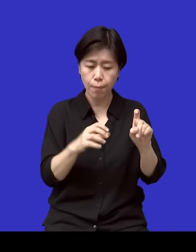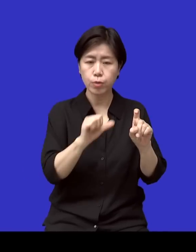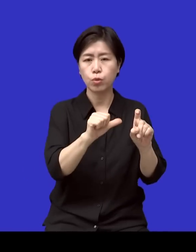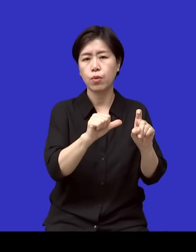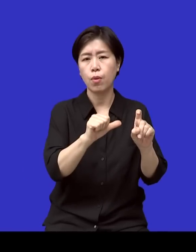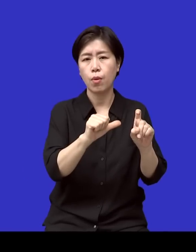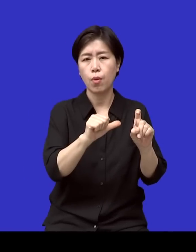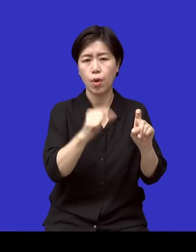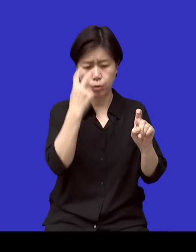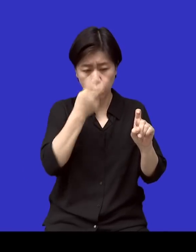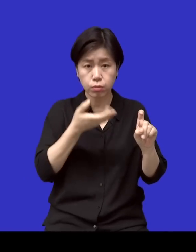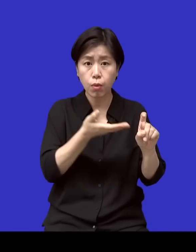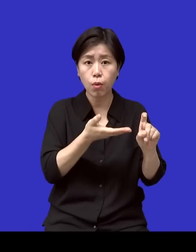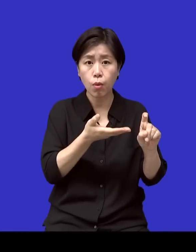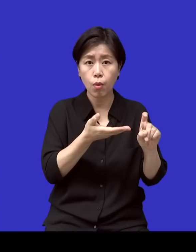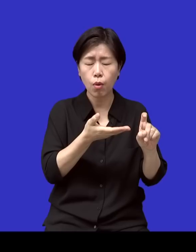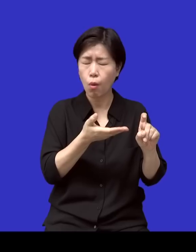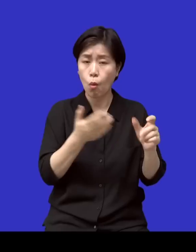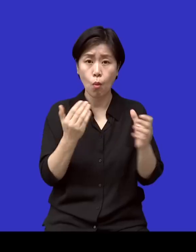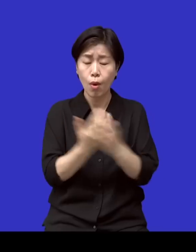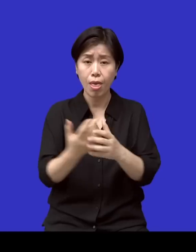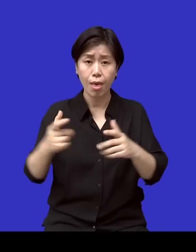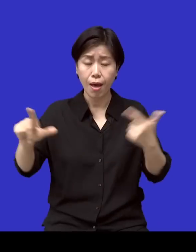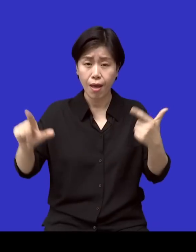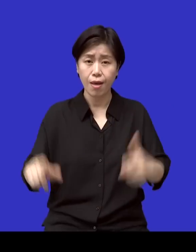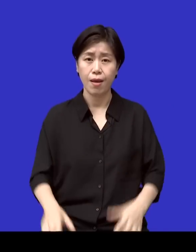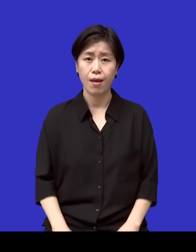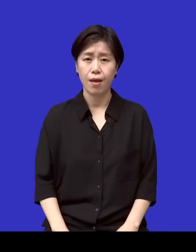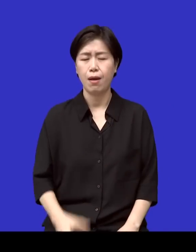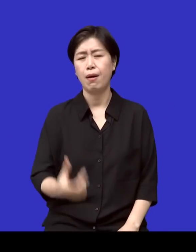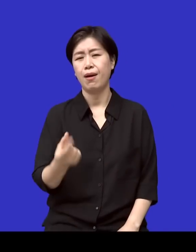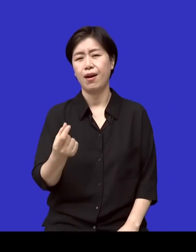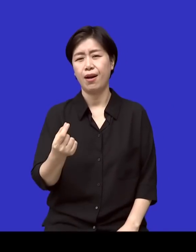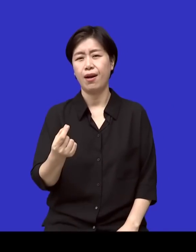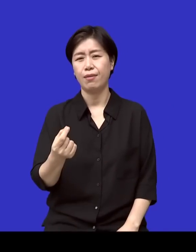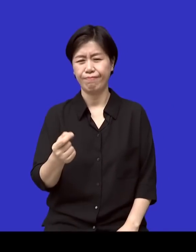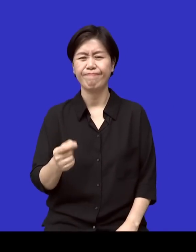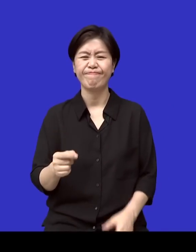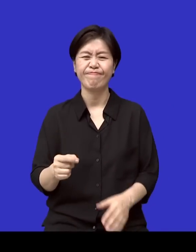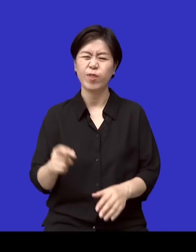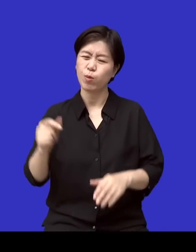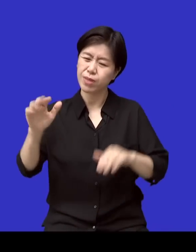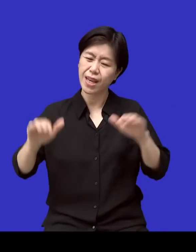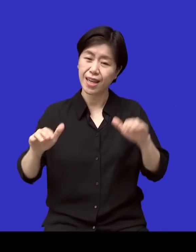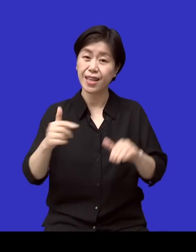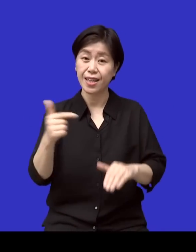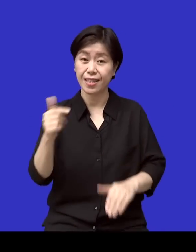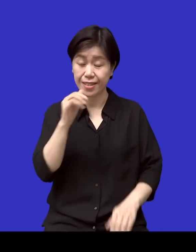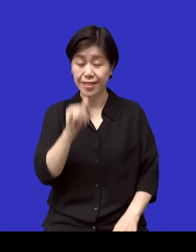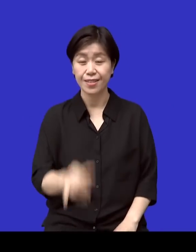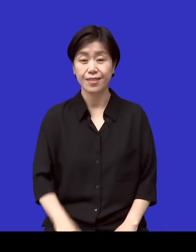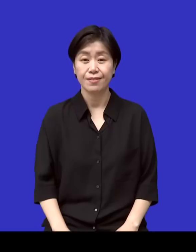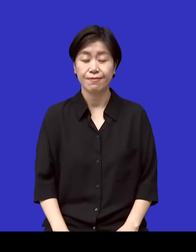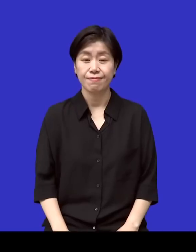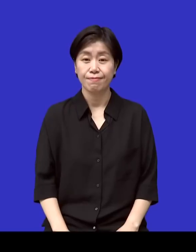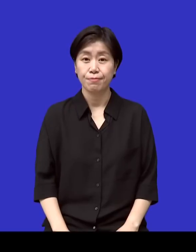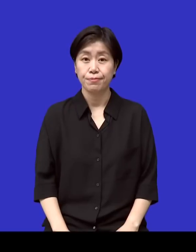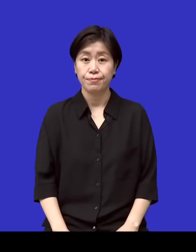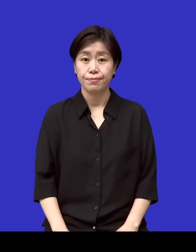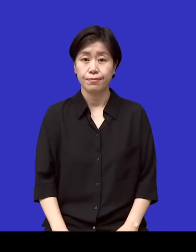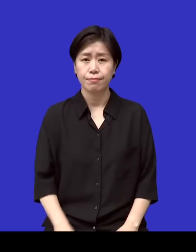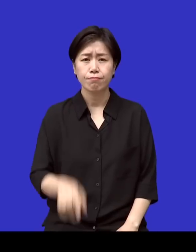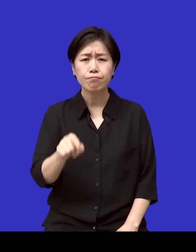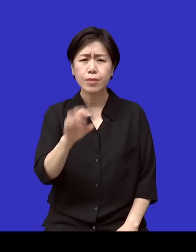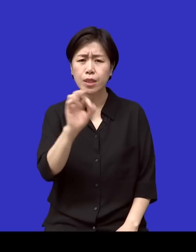반대네. 반대네요. 네, 너무 반대여가지고 예. 좀 그런 부분들이 많이 차이가 나는 것 같아요. 환경적인 네. 부분도 그렇고.